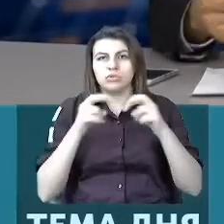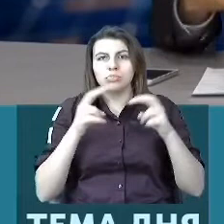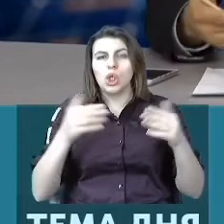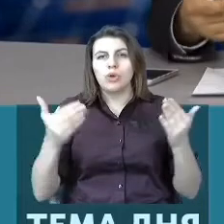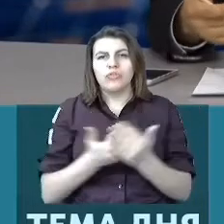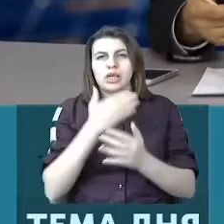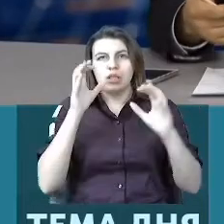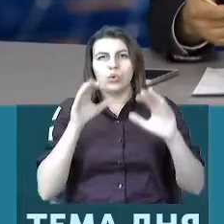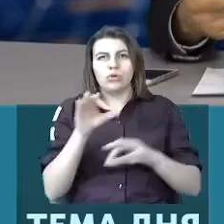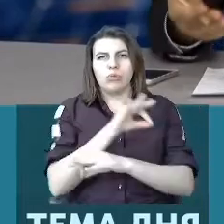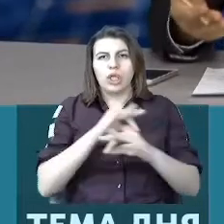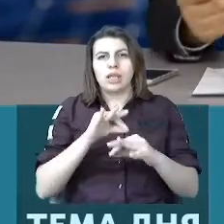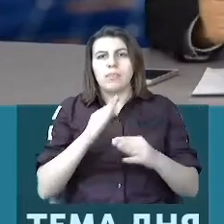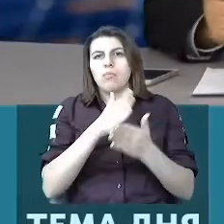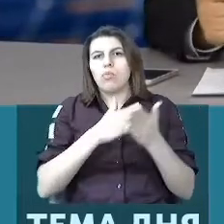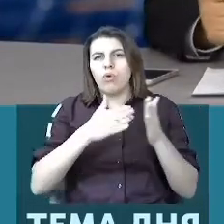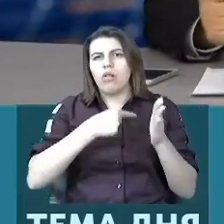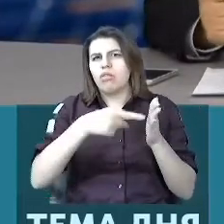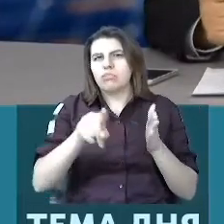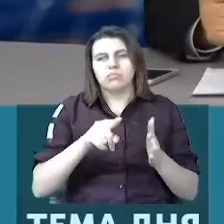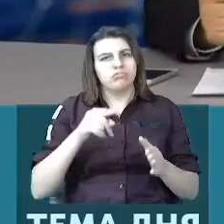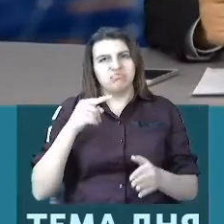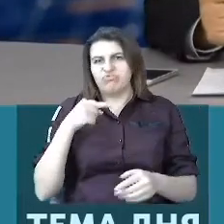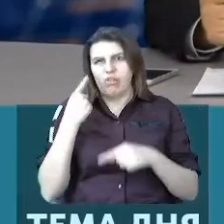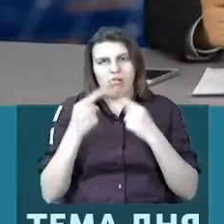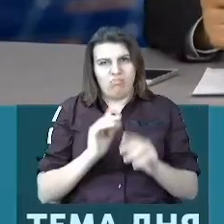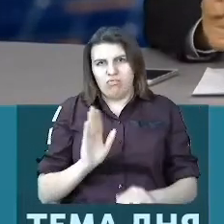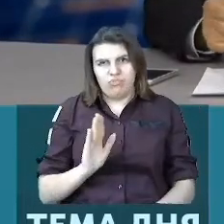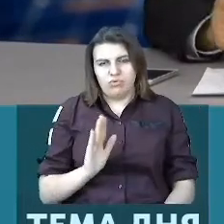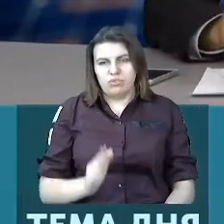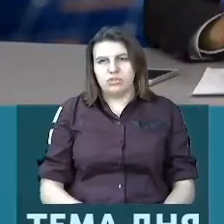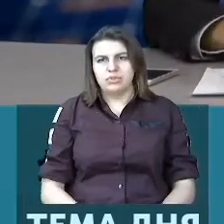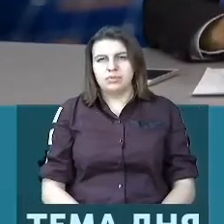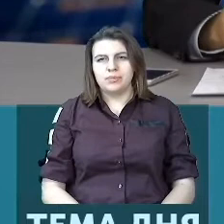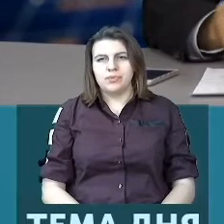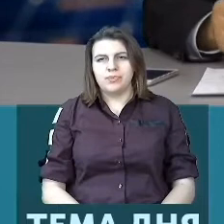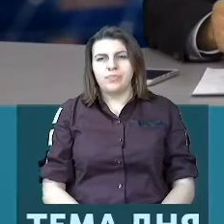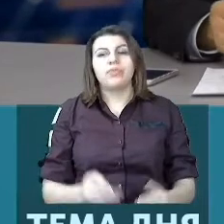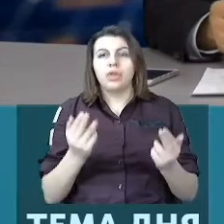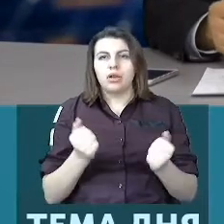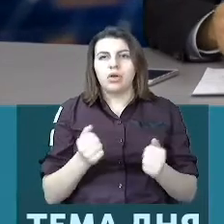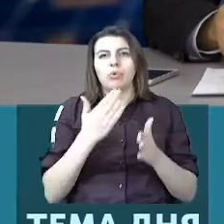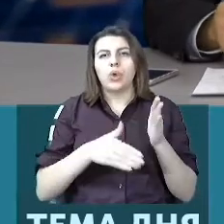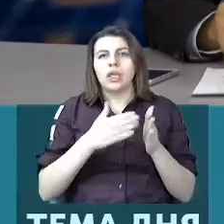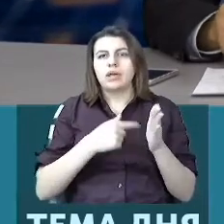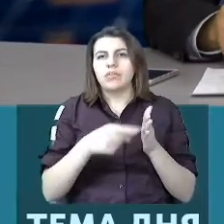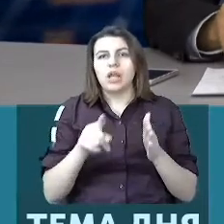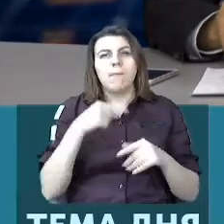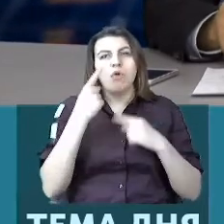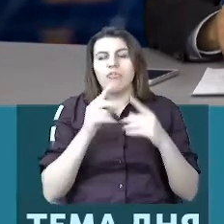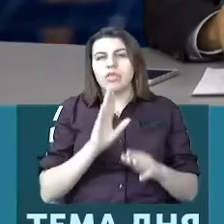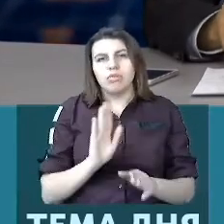про ліквідацію профспілок мова не йде. Так, про ліквідацію мова не йде, але людям